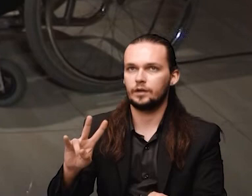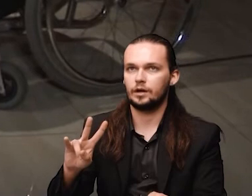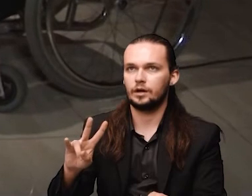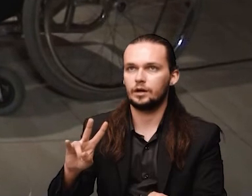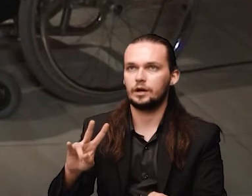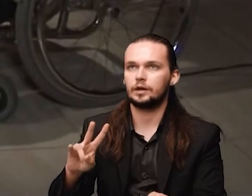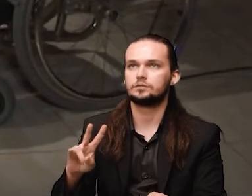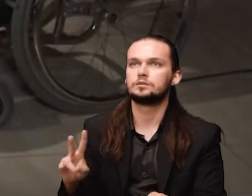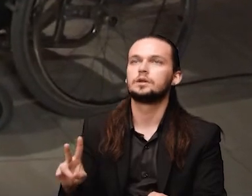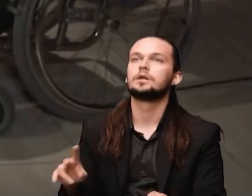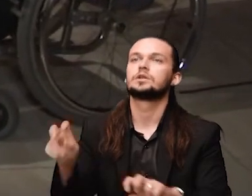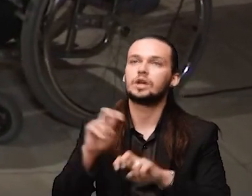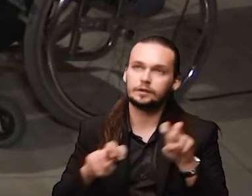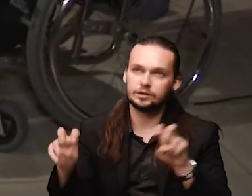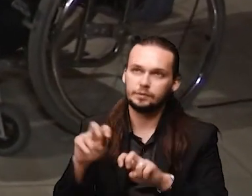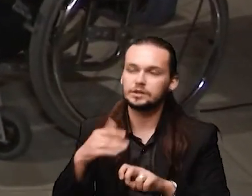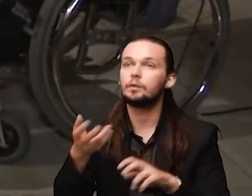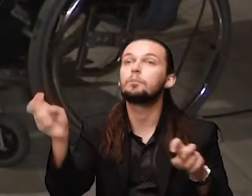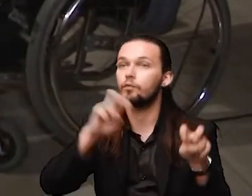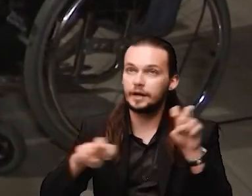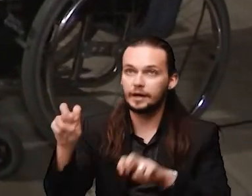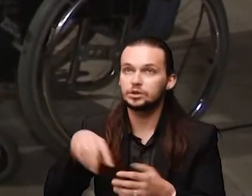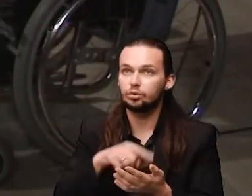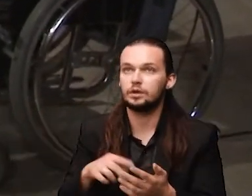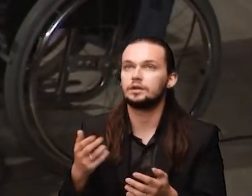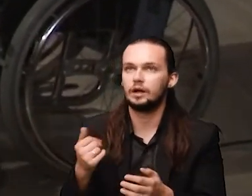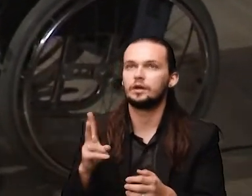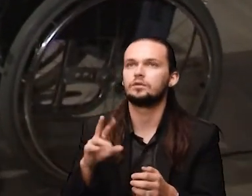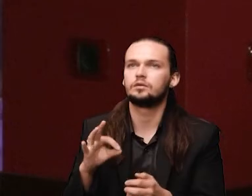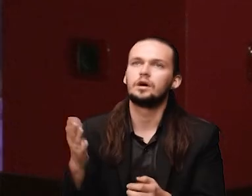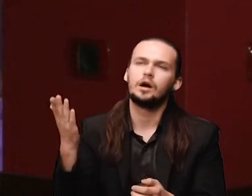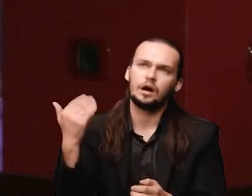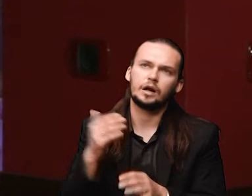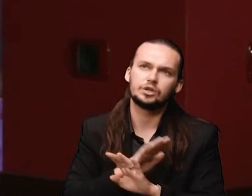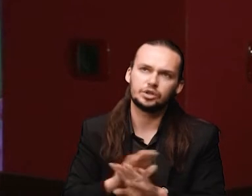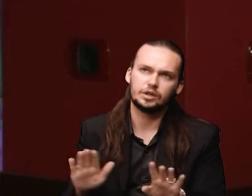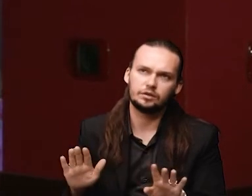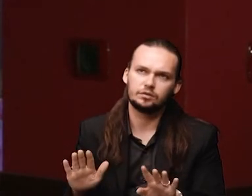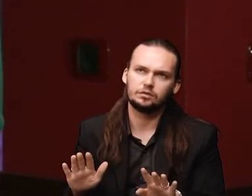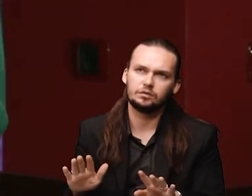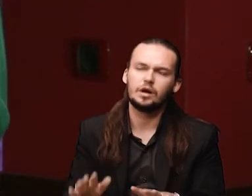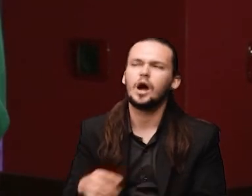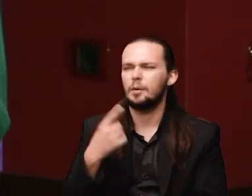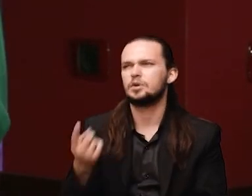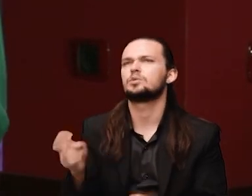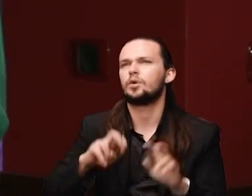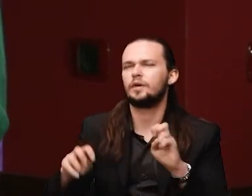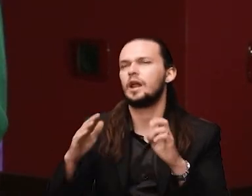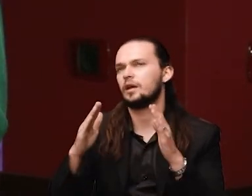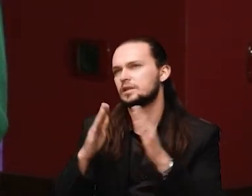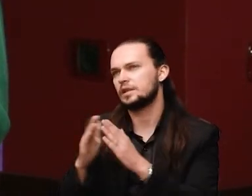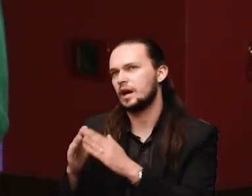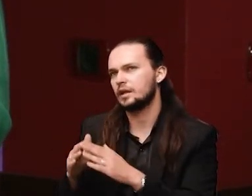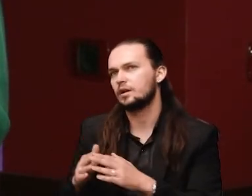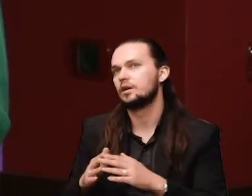Надежда, а вот со стороны инспекции Мосгортранс вы проверяете? Да, ну, раньше, конечно, нет. Мы больше всего акцент делали на зданиях,